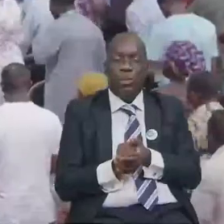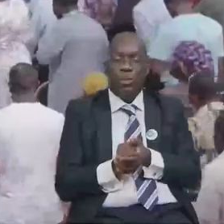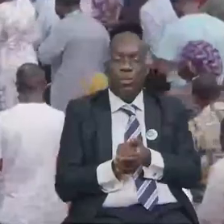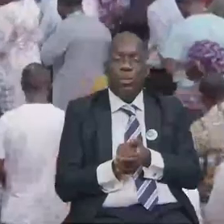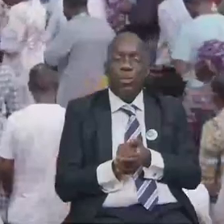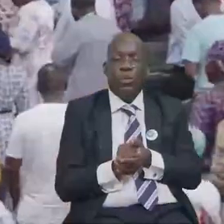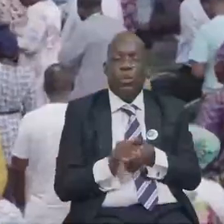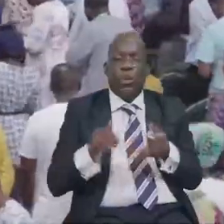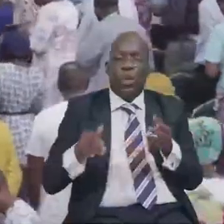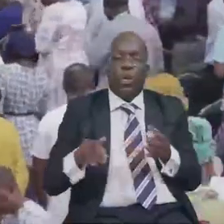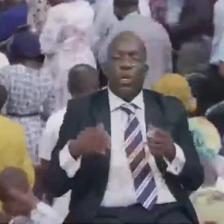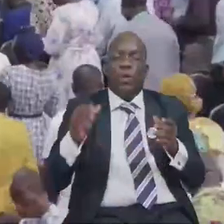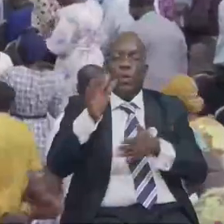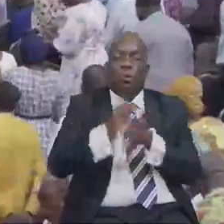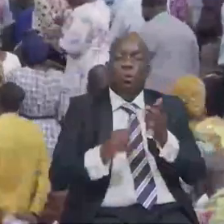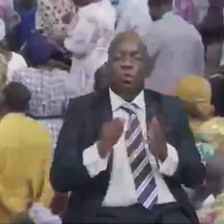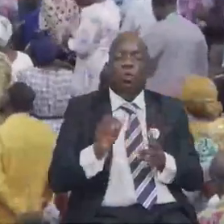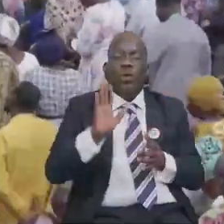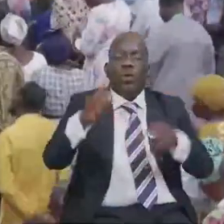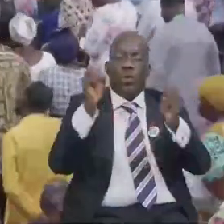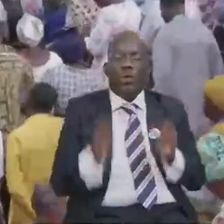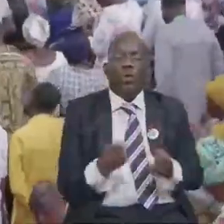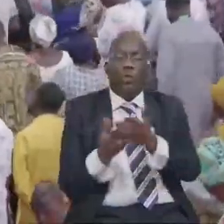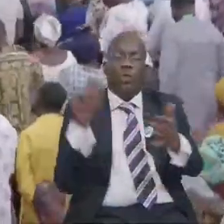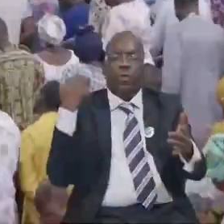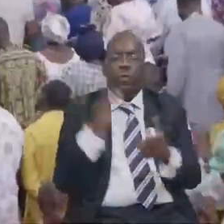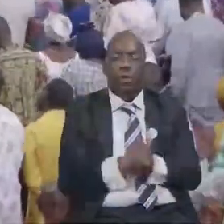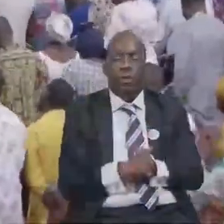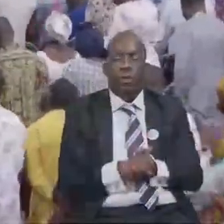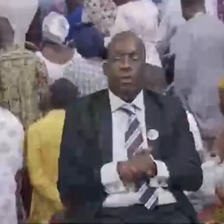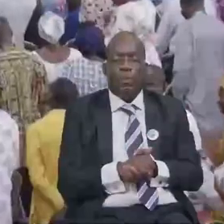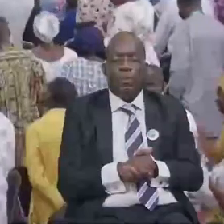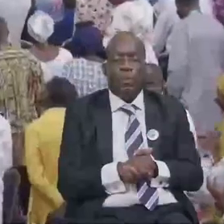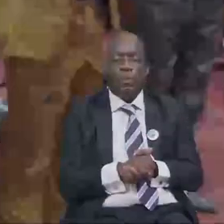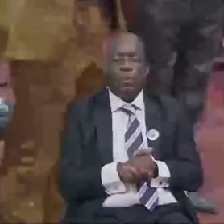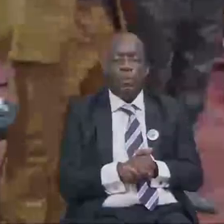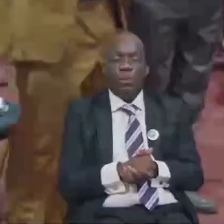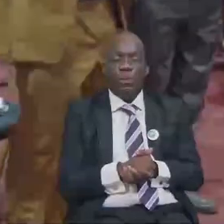Le Seigneur qui va sortir ça de ta vie.